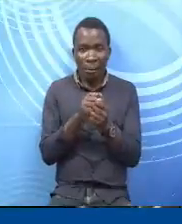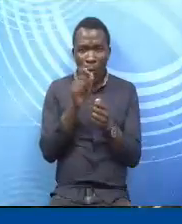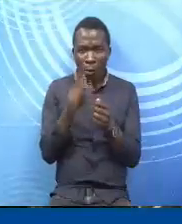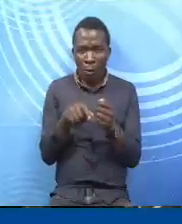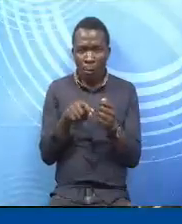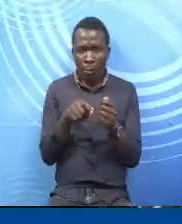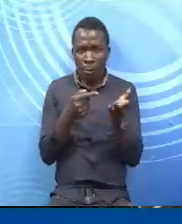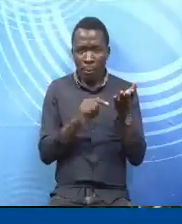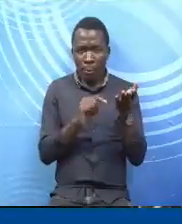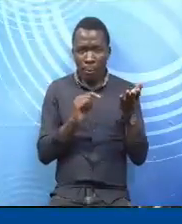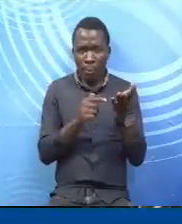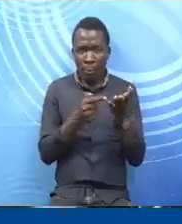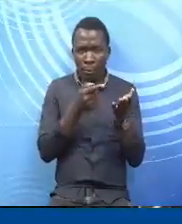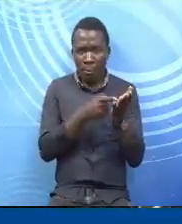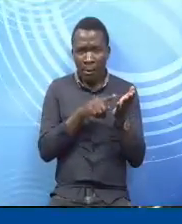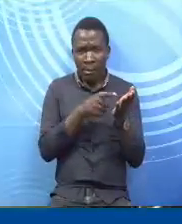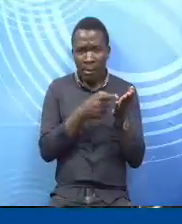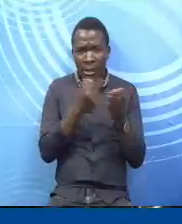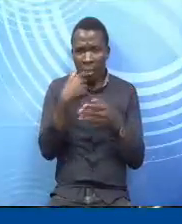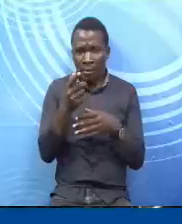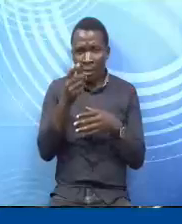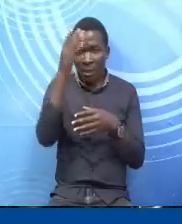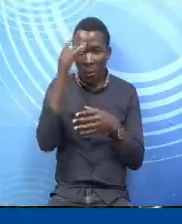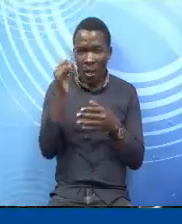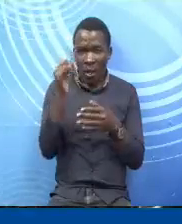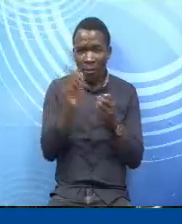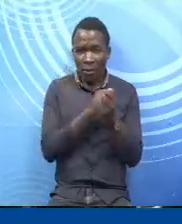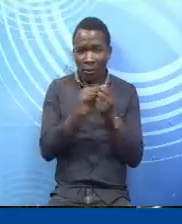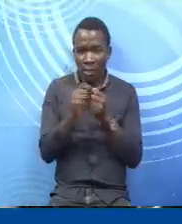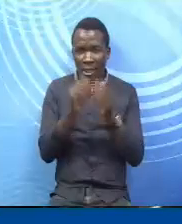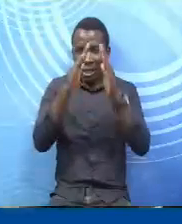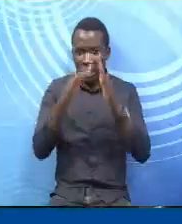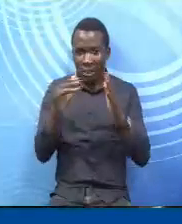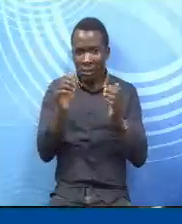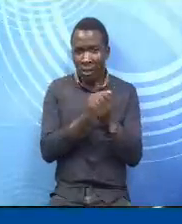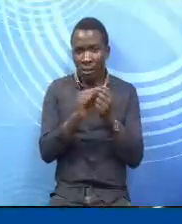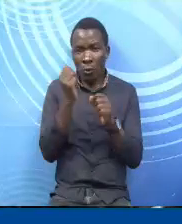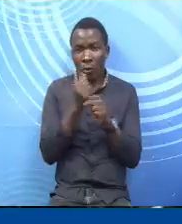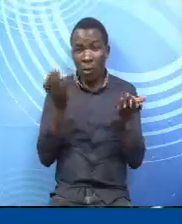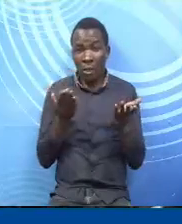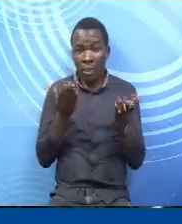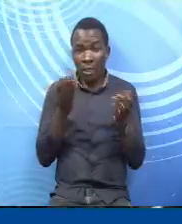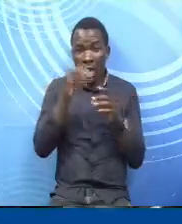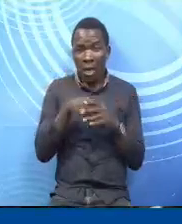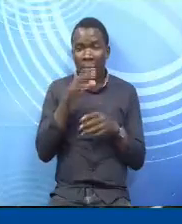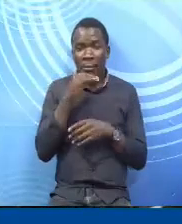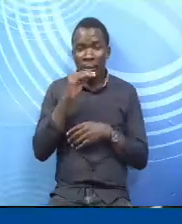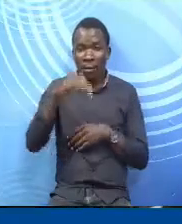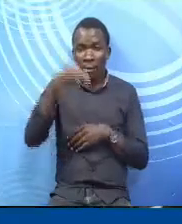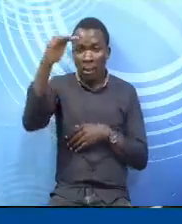muri kudusenyera ikiraro mukaba mugisize hasi turabigenza dute none hakaba harimo umusore wari uri hejuru